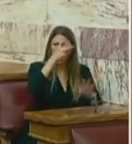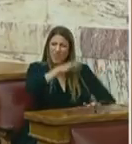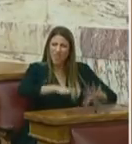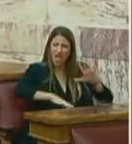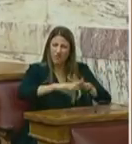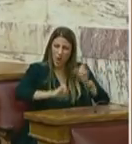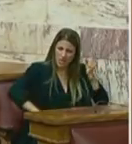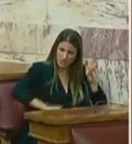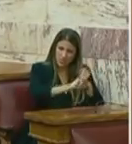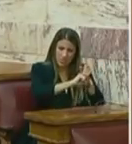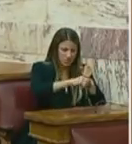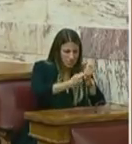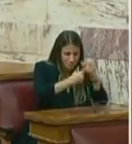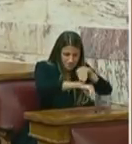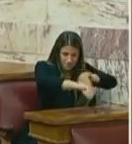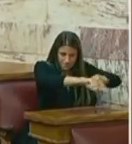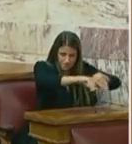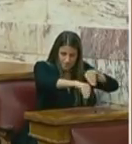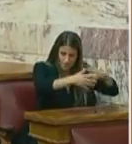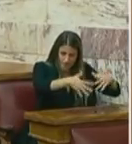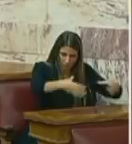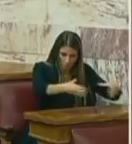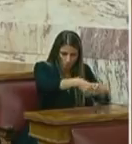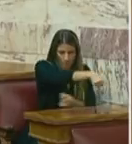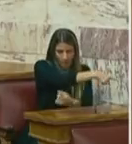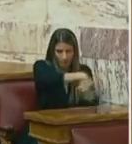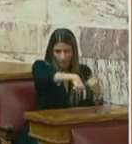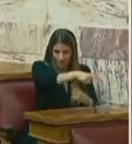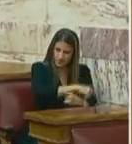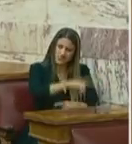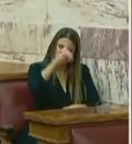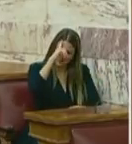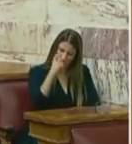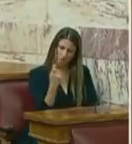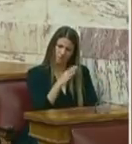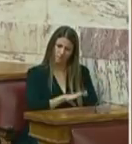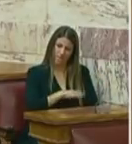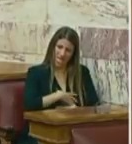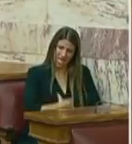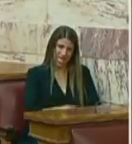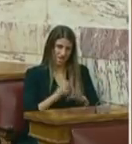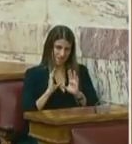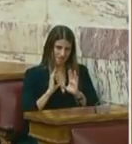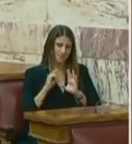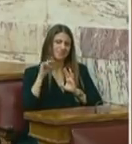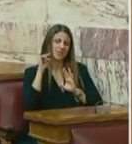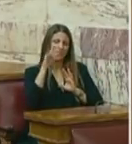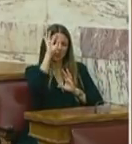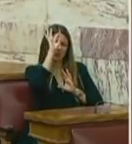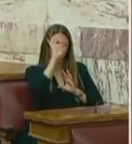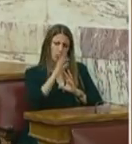εξουσίας, κινήθηκαν εντός του ή στα όρια του, συμμερίστηκαν τις πρακτικές του, υιοθέτησαν τους σκοπούς του.